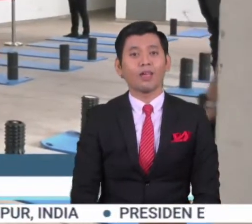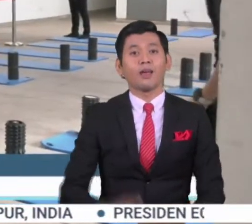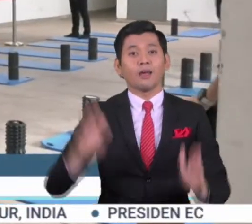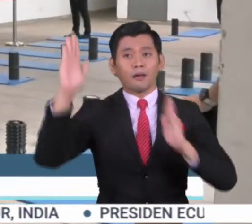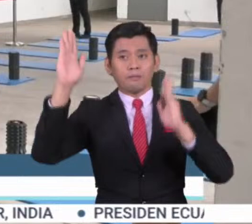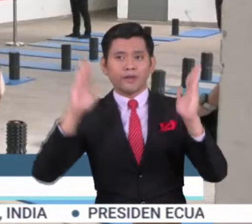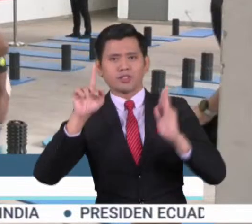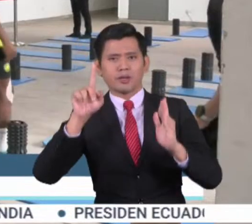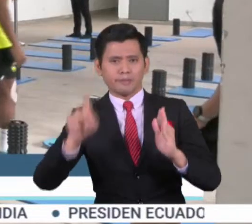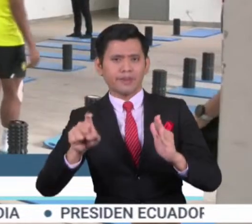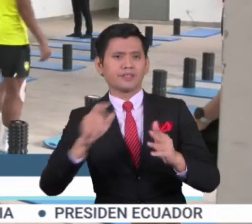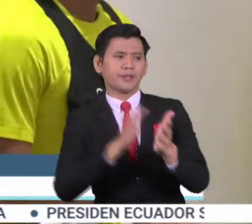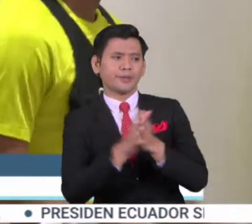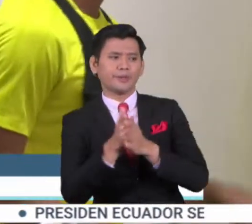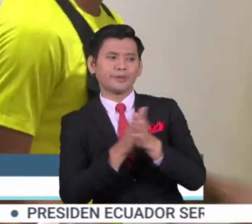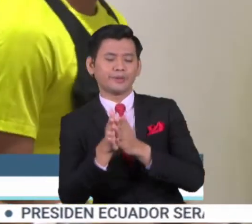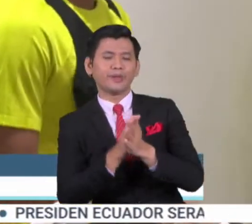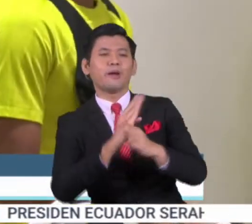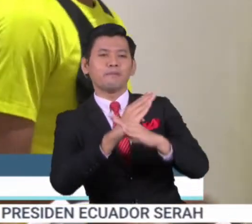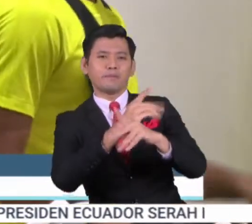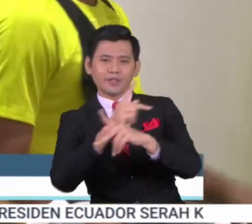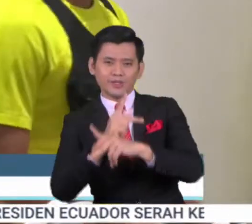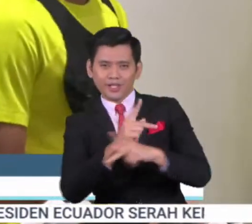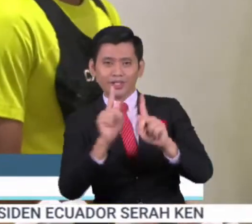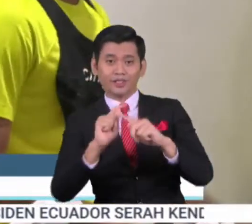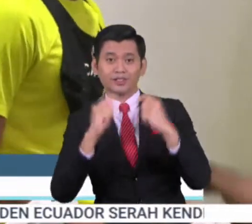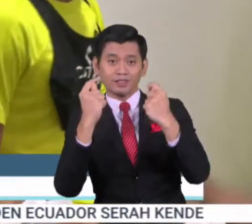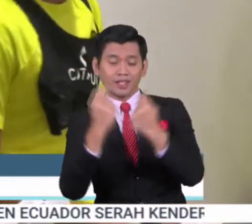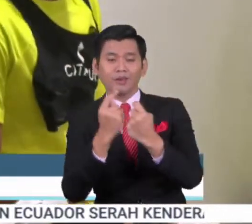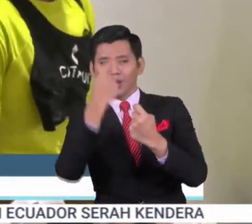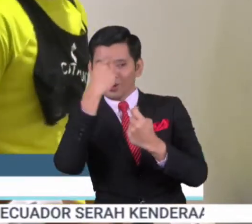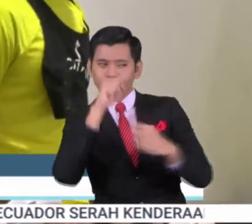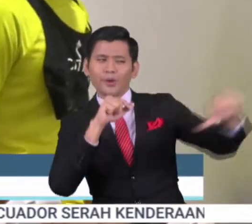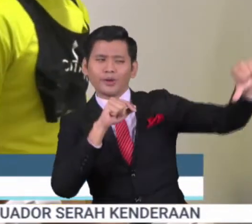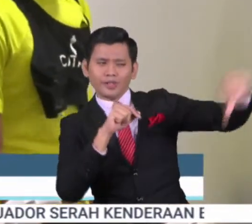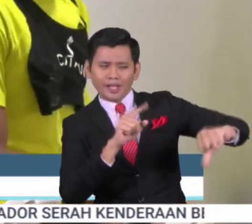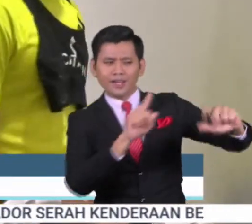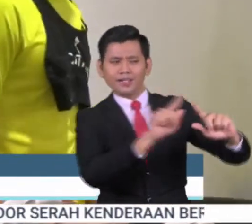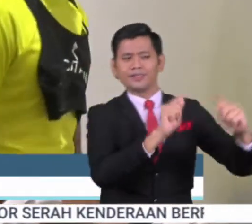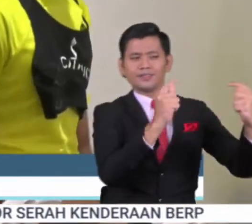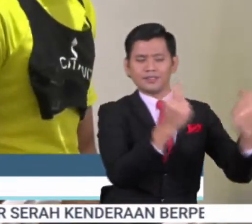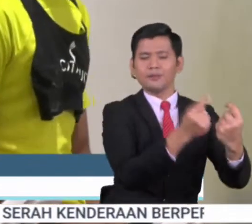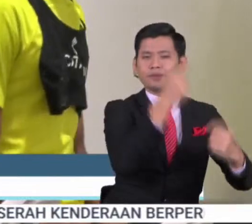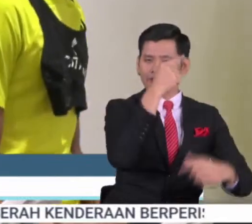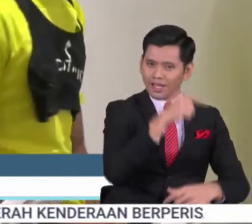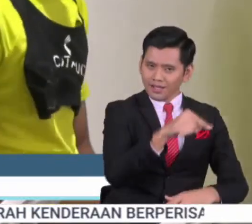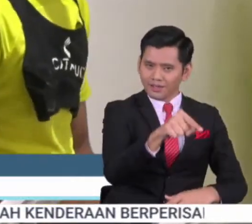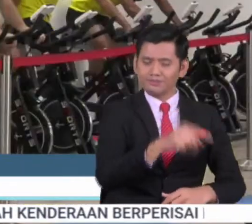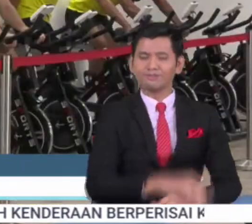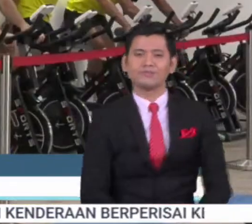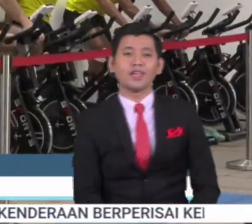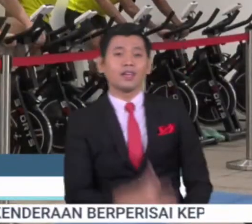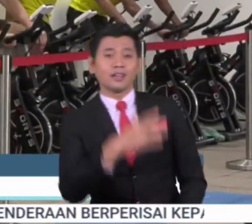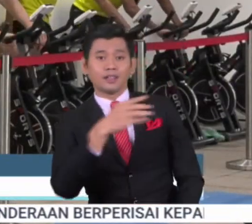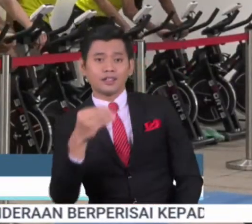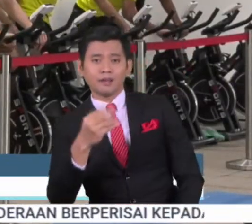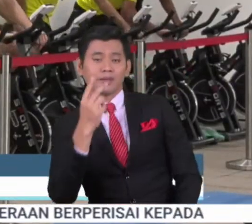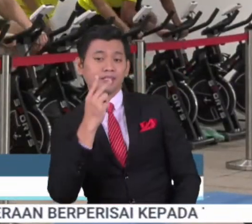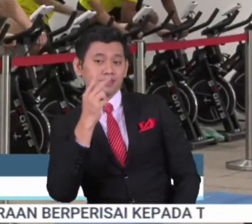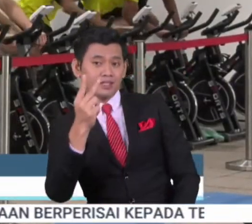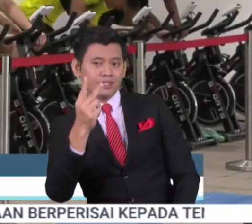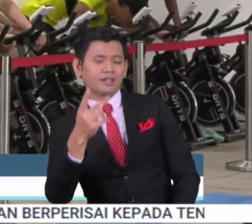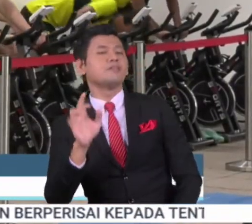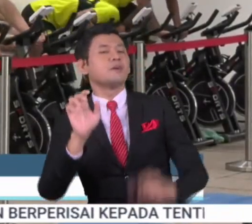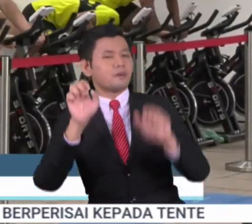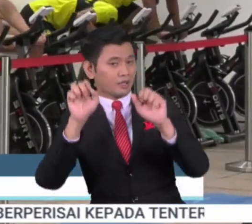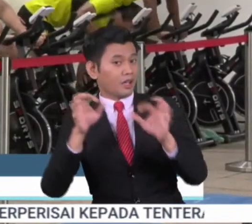Malaysia perlu mempertaruh skuad dan taktikal terbaik dalam usaha menjinakkan tuan rumah dan muncul juara kumpulan. Kemenangan akan memastikan mereka layak secara